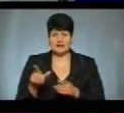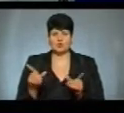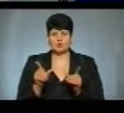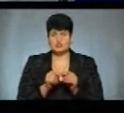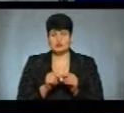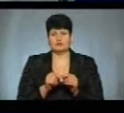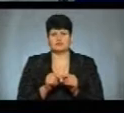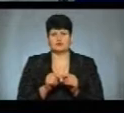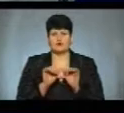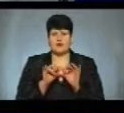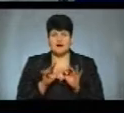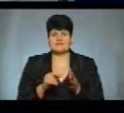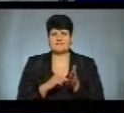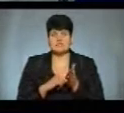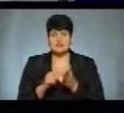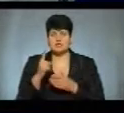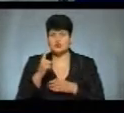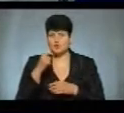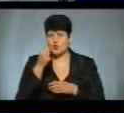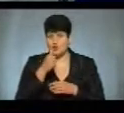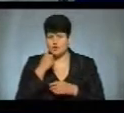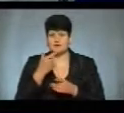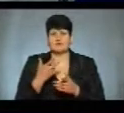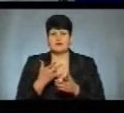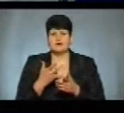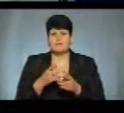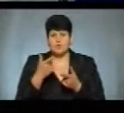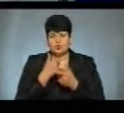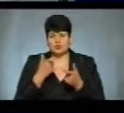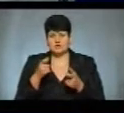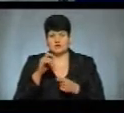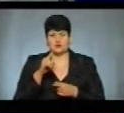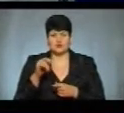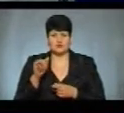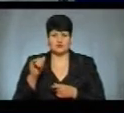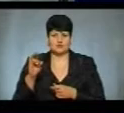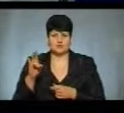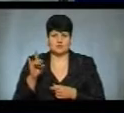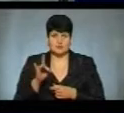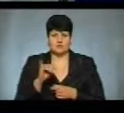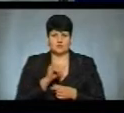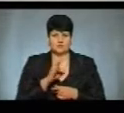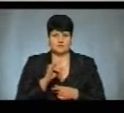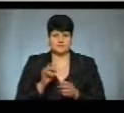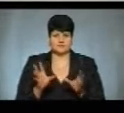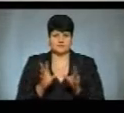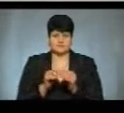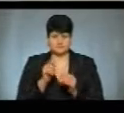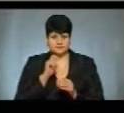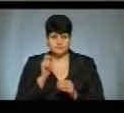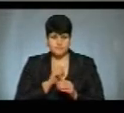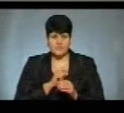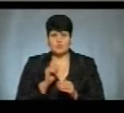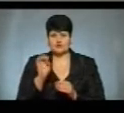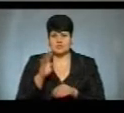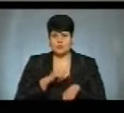нагоди відзначення 100-річчя проголошення незалежності Української Народної Республіки та Дня Соборності України. 14-та година,